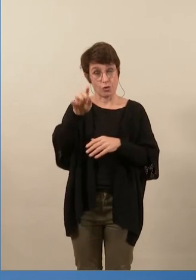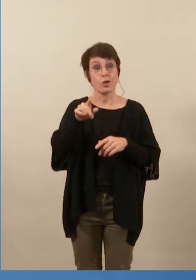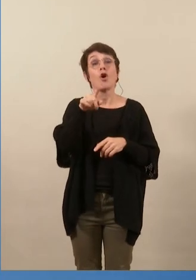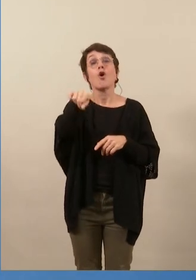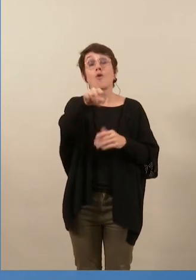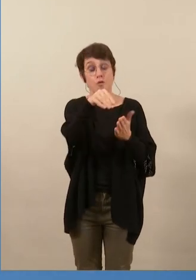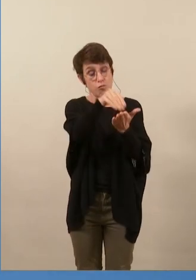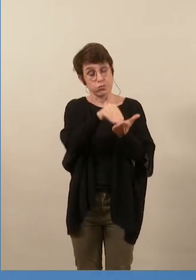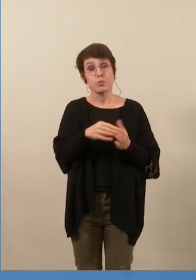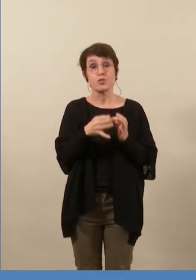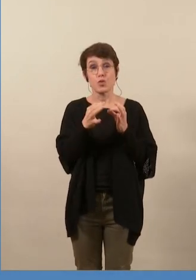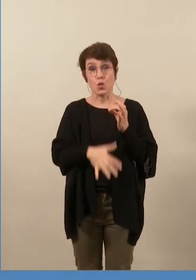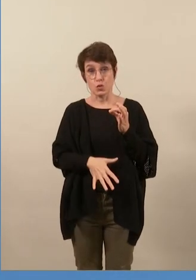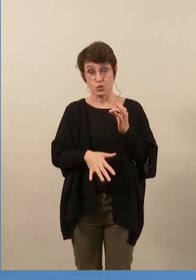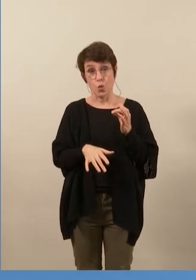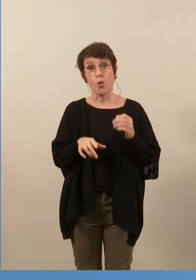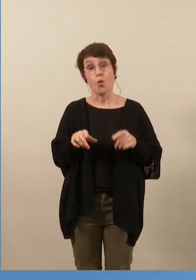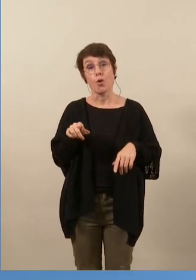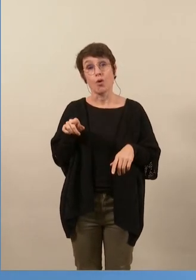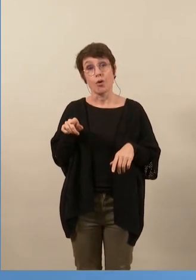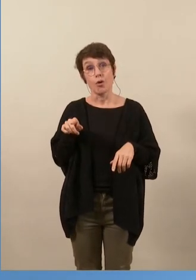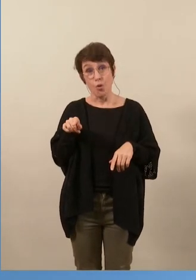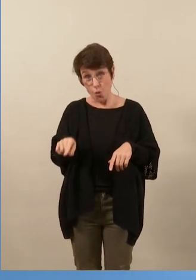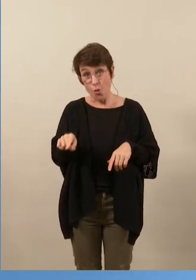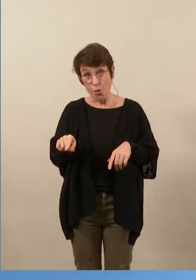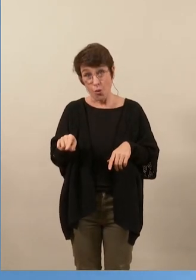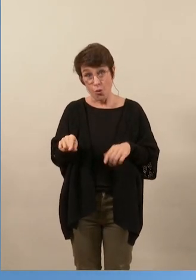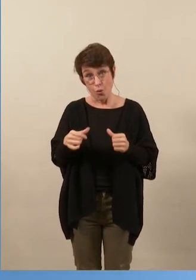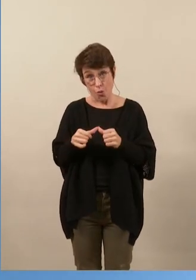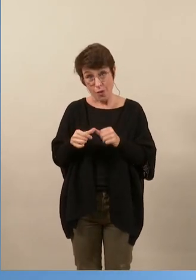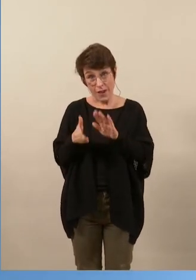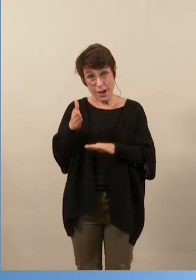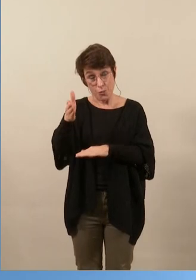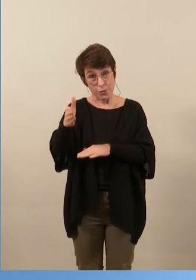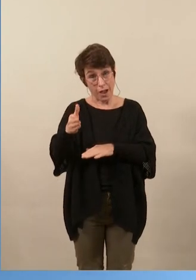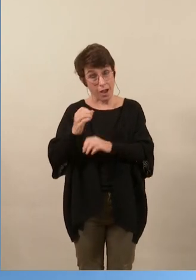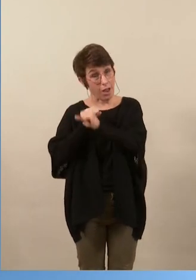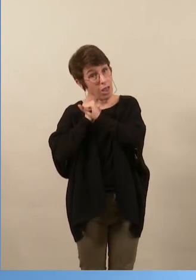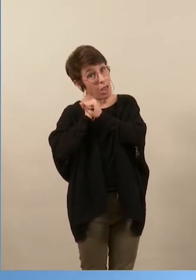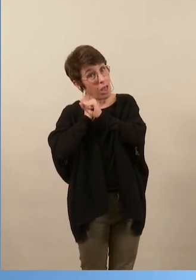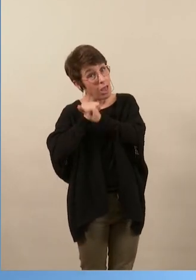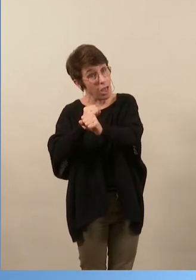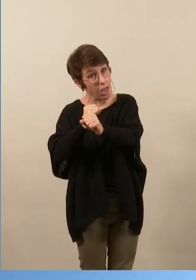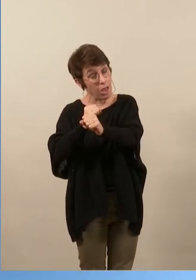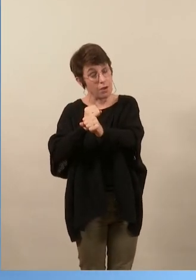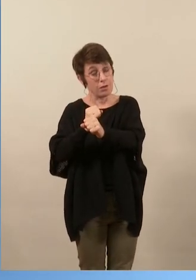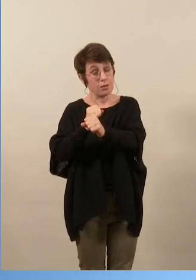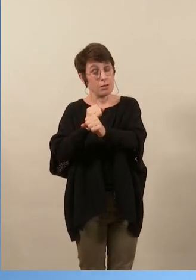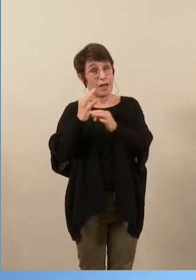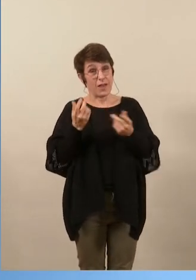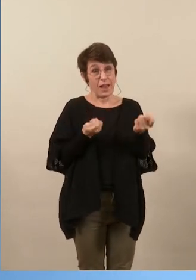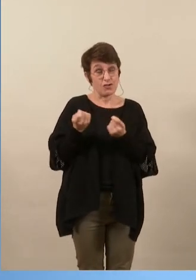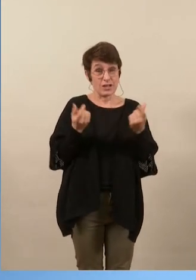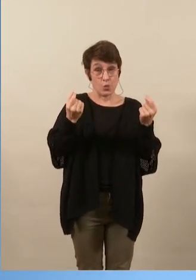seront également sera également pardon la génération qui subira de plein fouet les conséquences de votre gestion